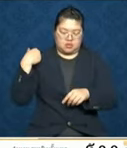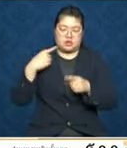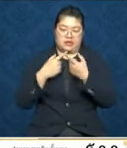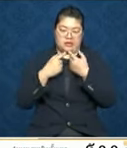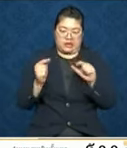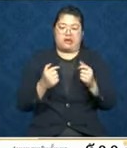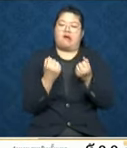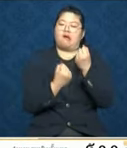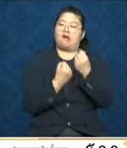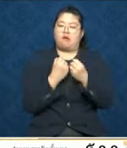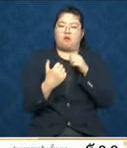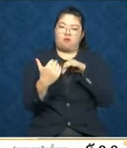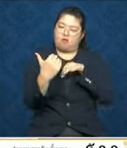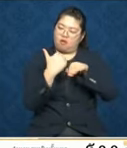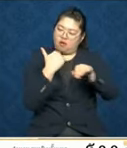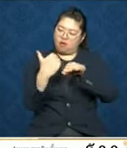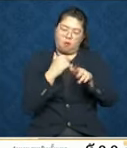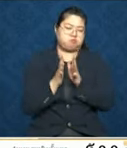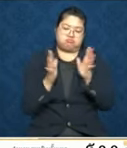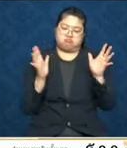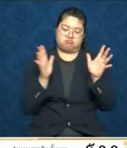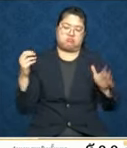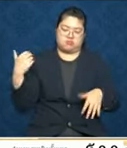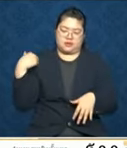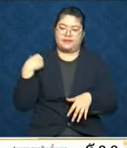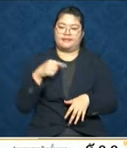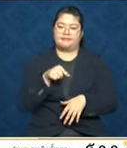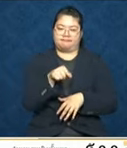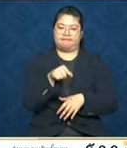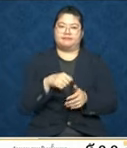ผ่านเส้นทางนี้นะคะมีอย่างมากมายค่ะ